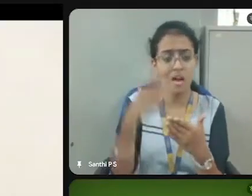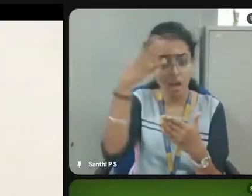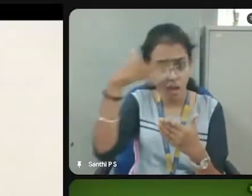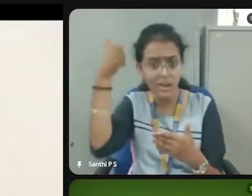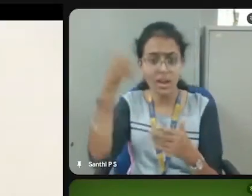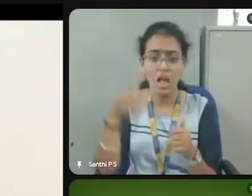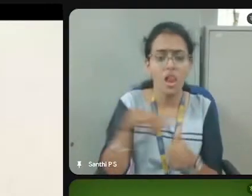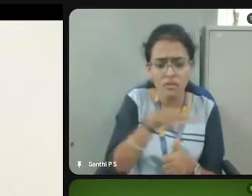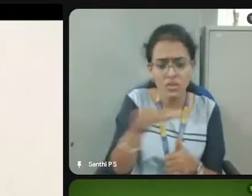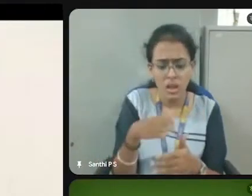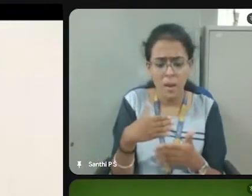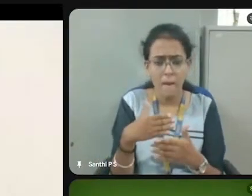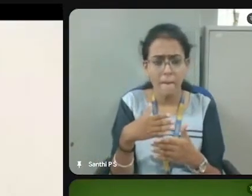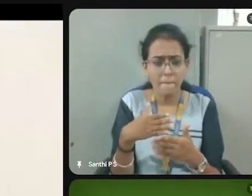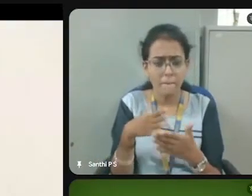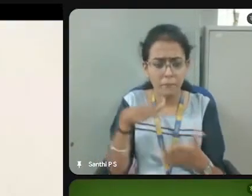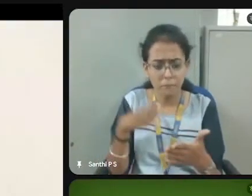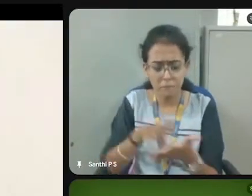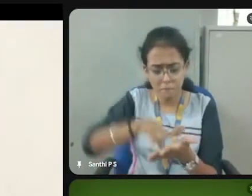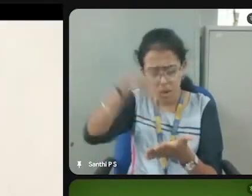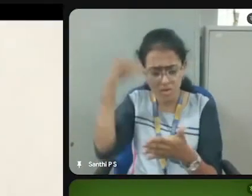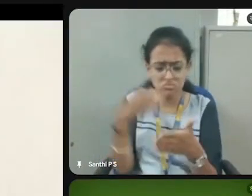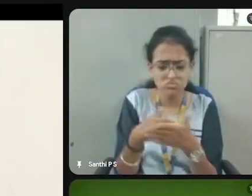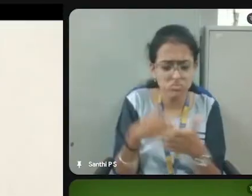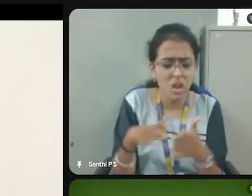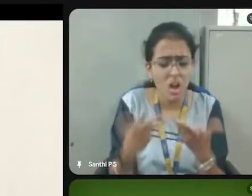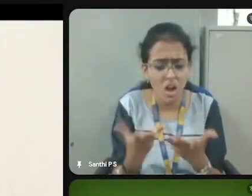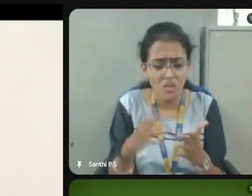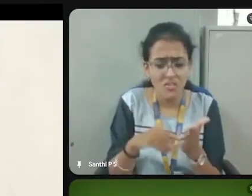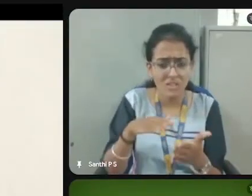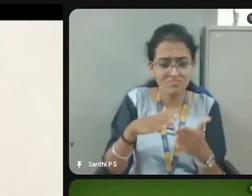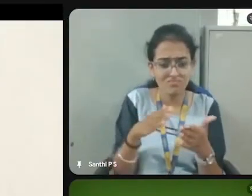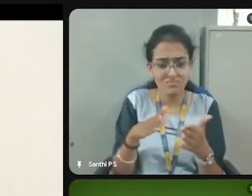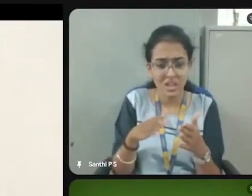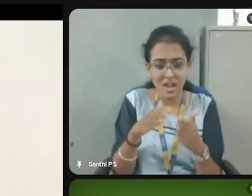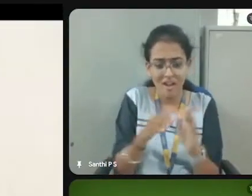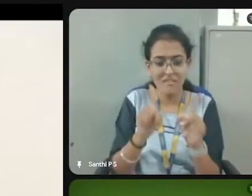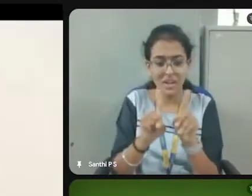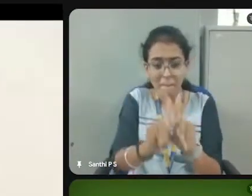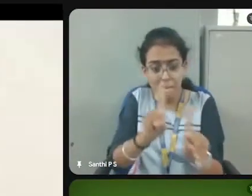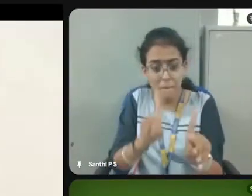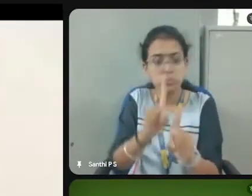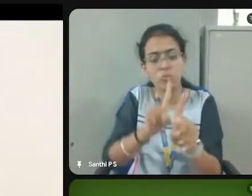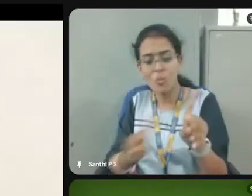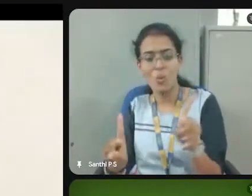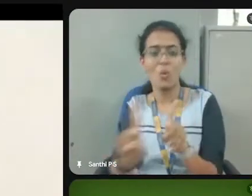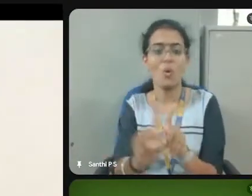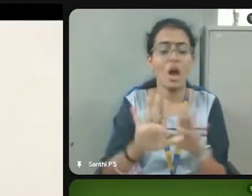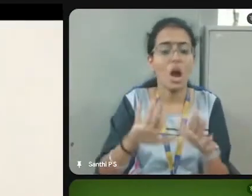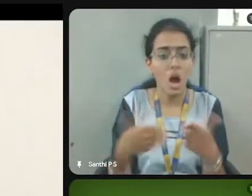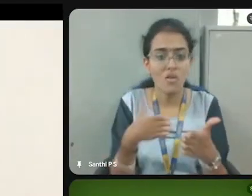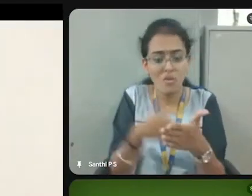എന്നുള്ളതും പഠനവൈകല്യമുള്ളൊരു കുട്ടികളെ എങ്ങനെയൊക്കെ നമുക്ക് മുഖ്യധാരയിൽ എത്തിപ്പിക്കാം എന്നുള്ളതിനെ കുറിച്ചും ഒരു അവബോധം